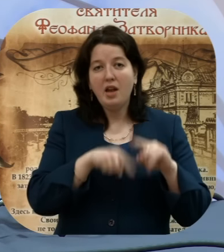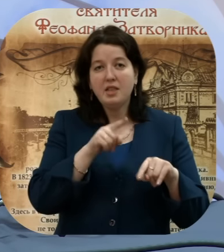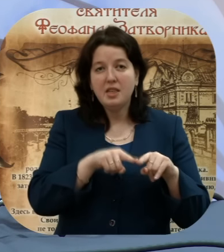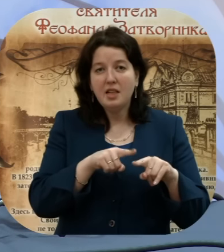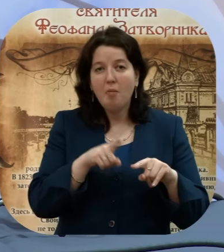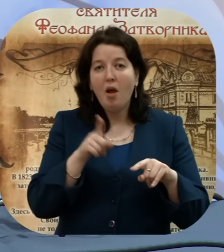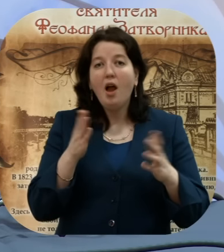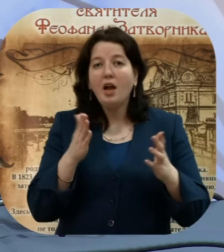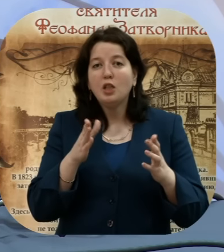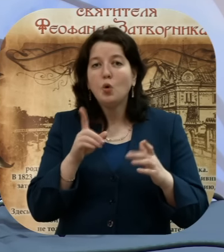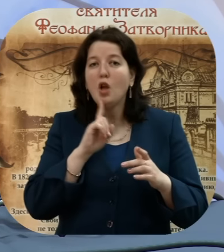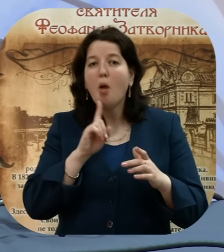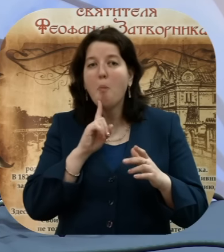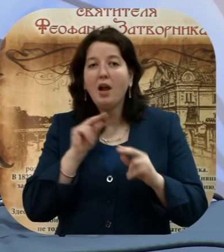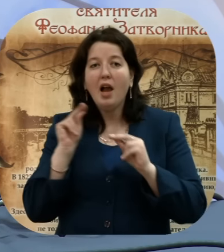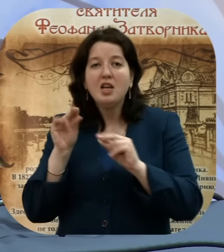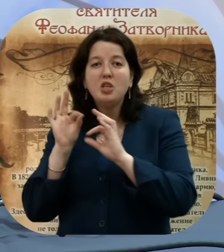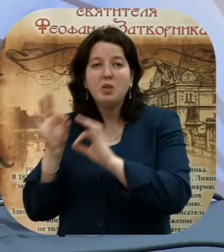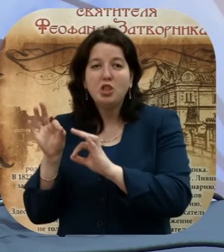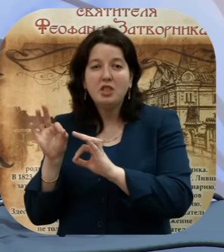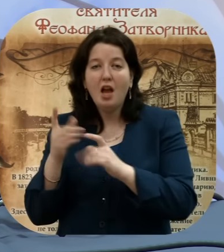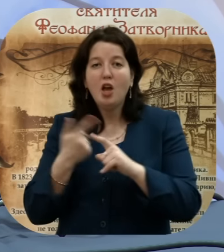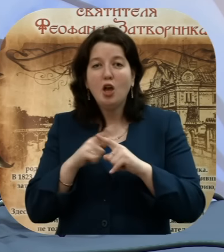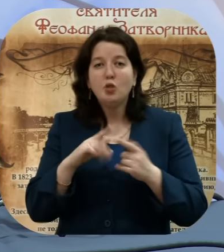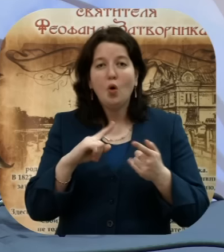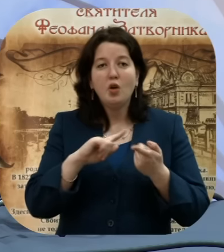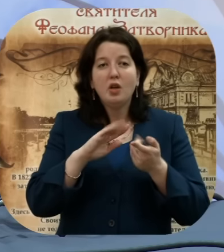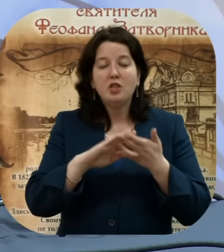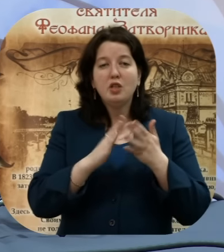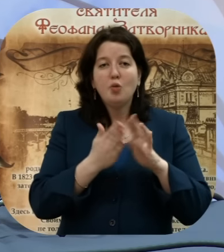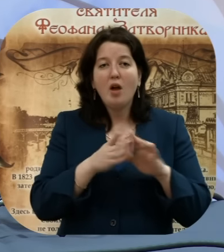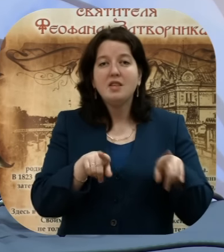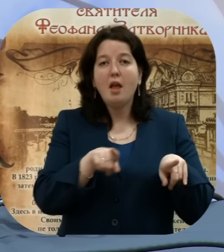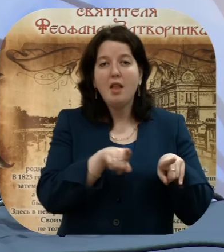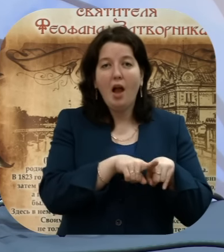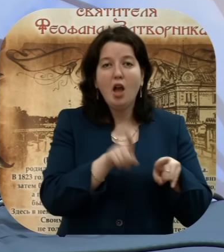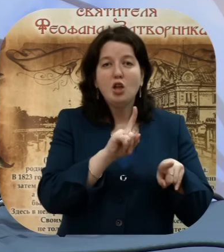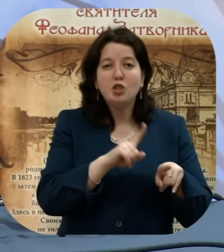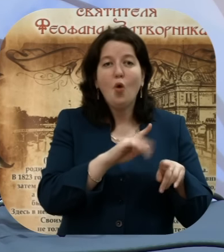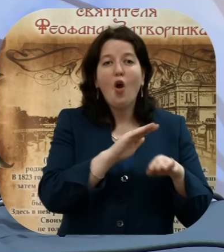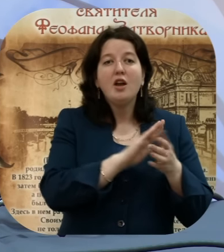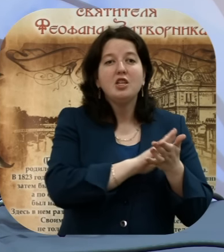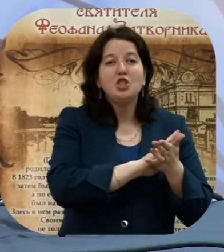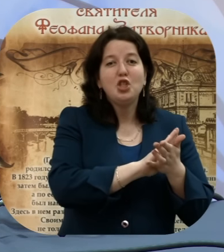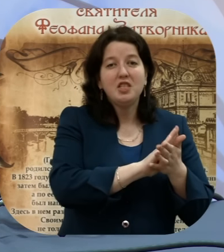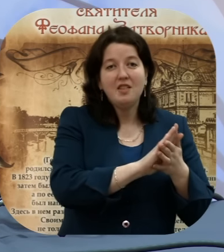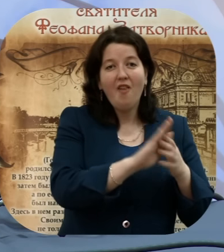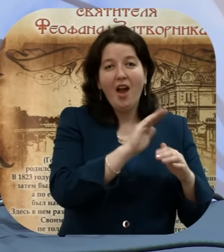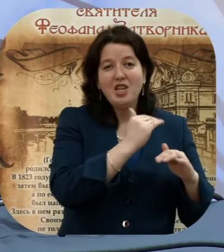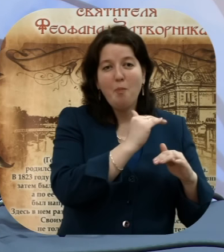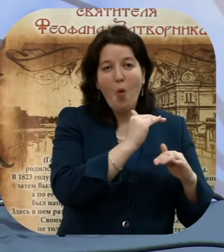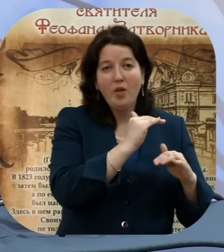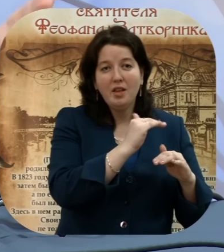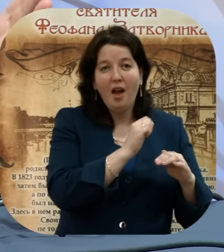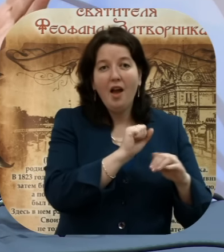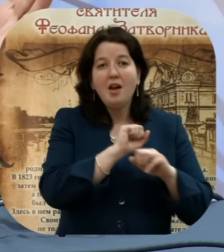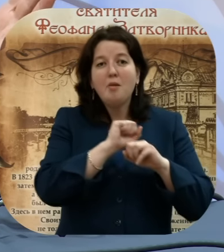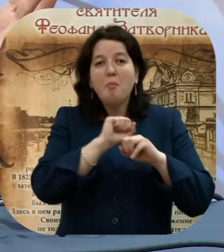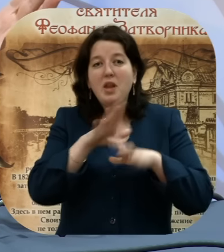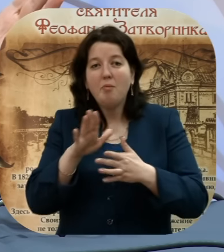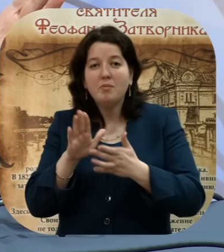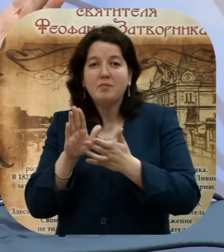получается так. Его чистенького прям в грязную лужу. Плюх! После причастия. И что же